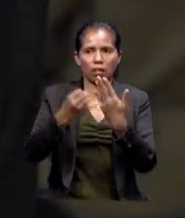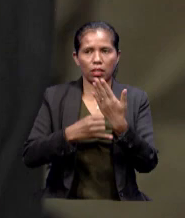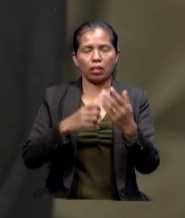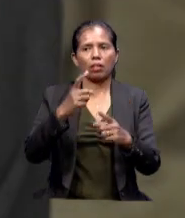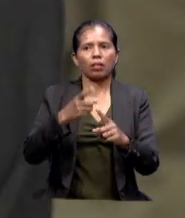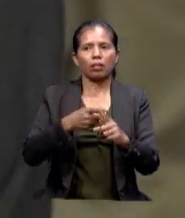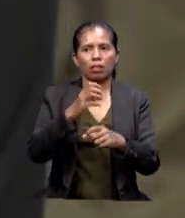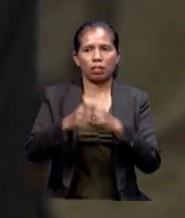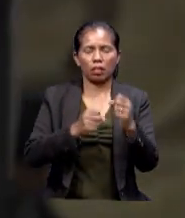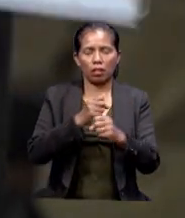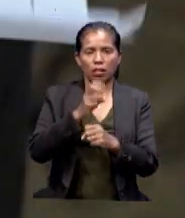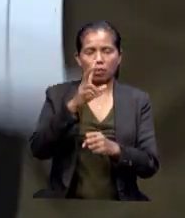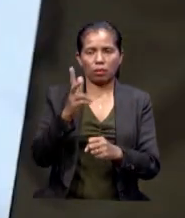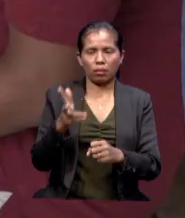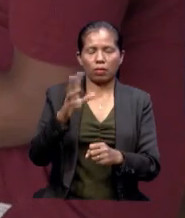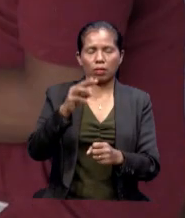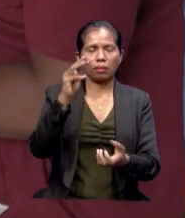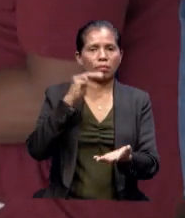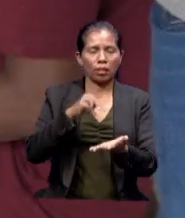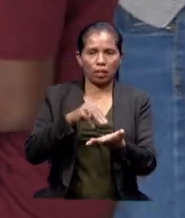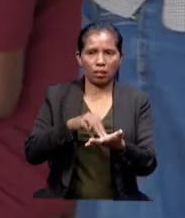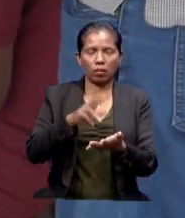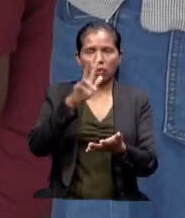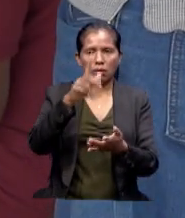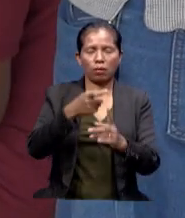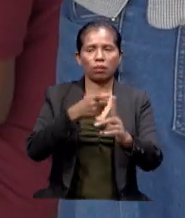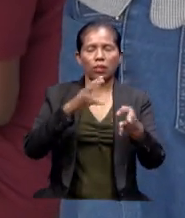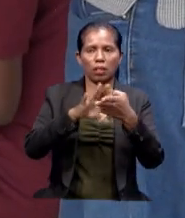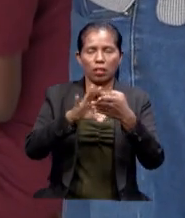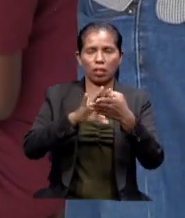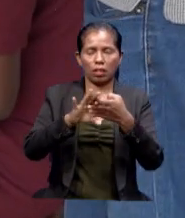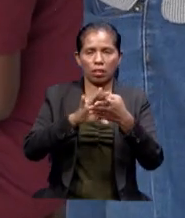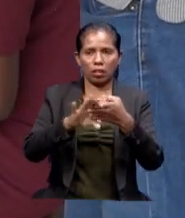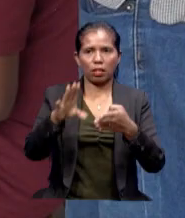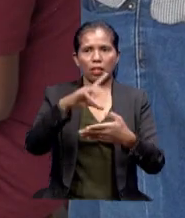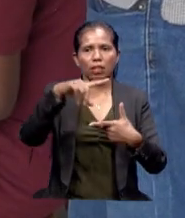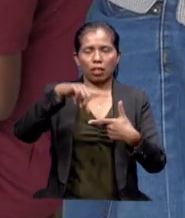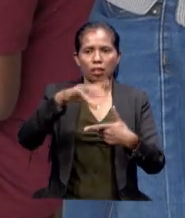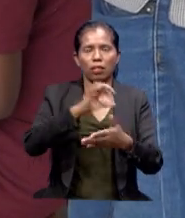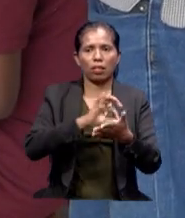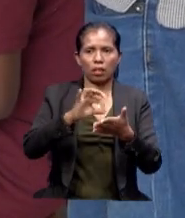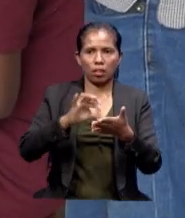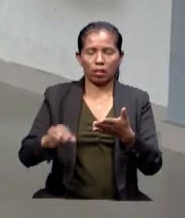rua nulo resin rua milhão tolo resin husi carta condução inspeção